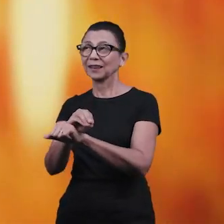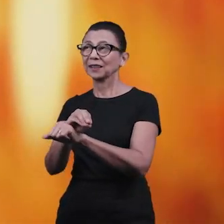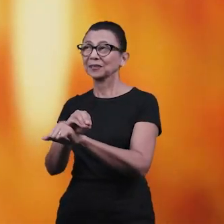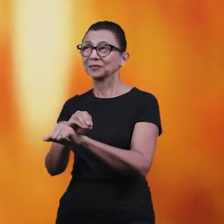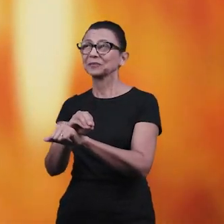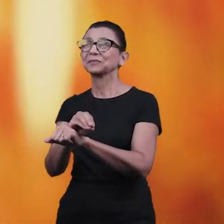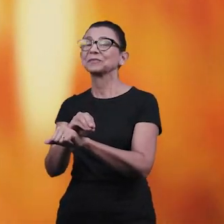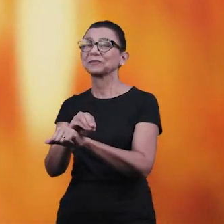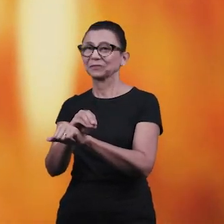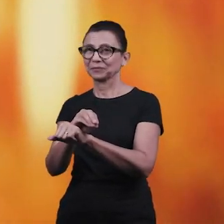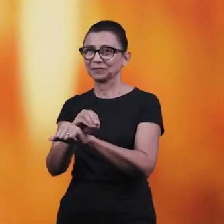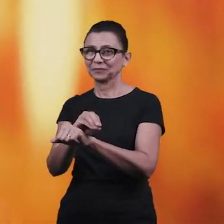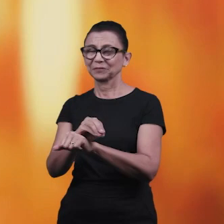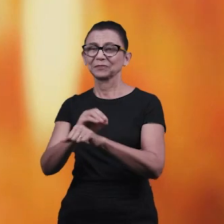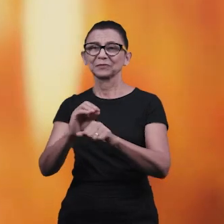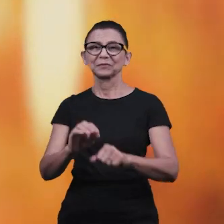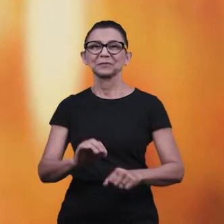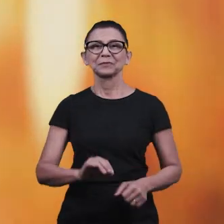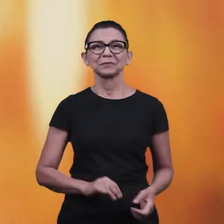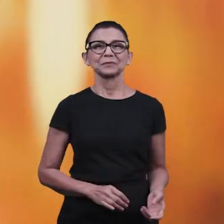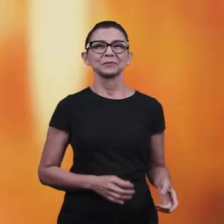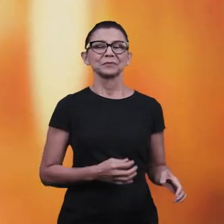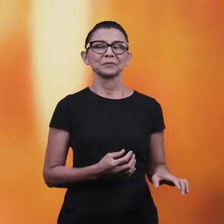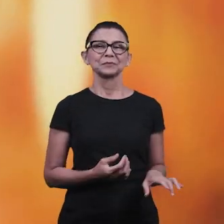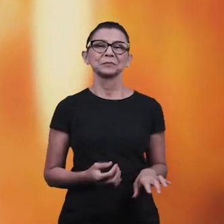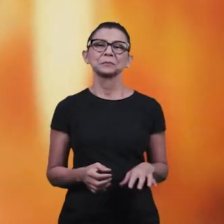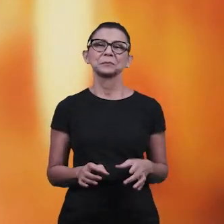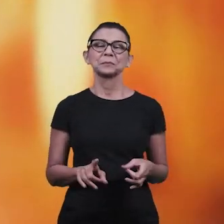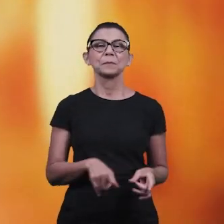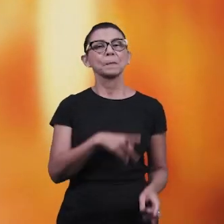Vem meu cálice